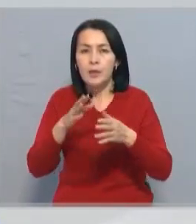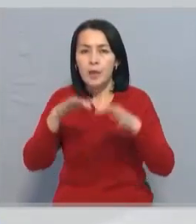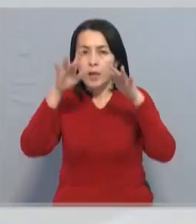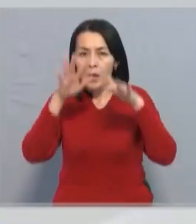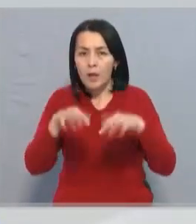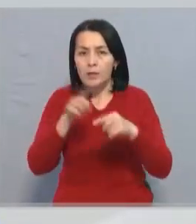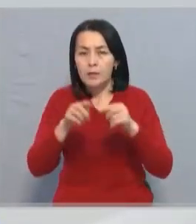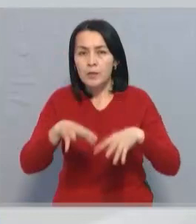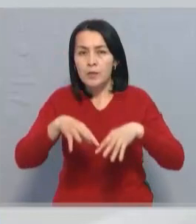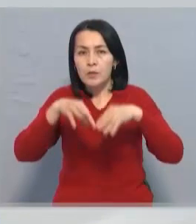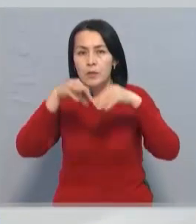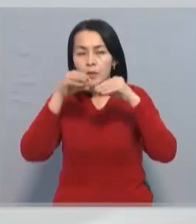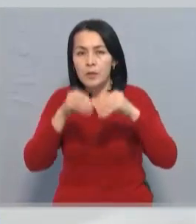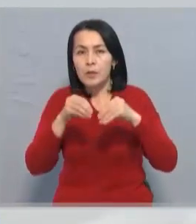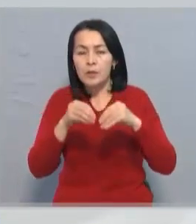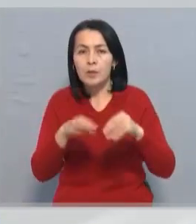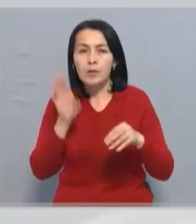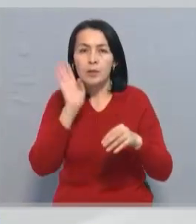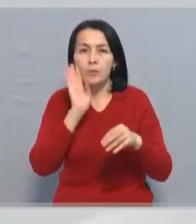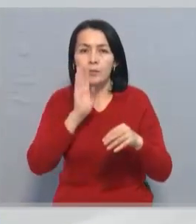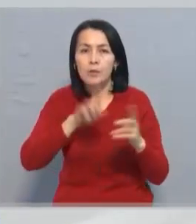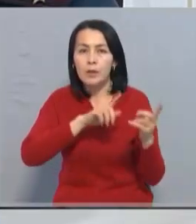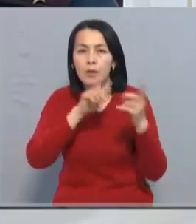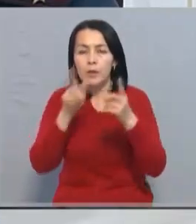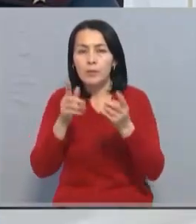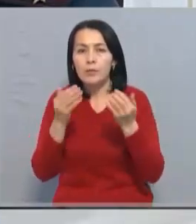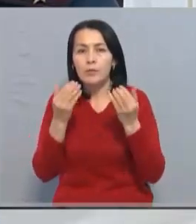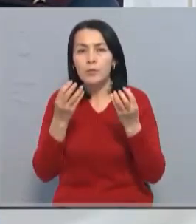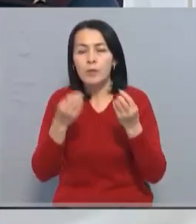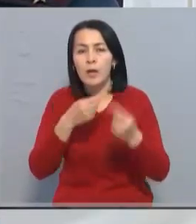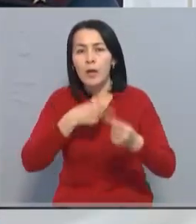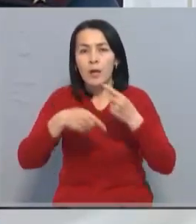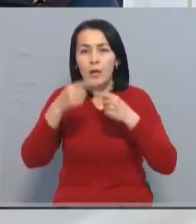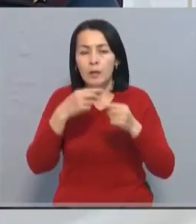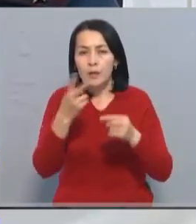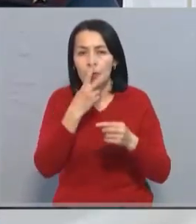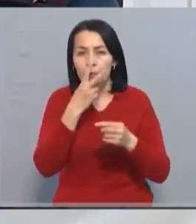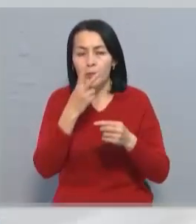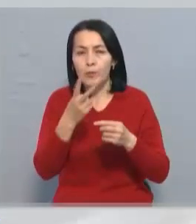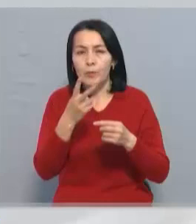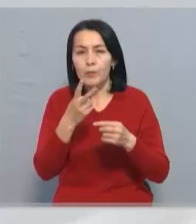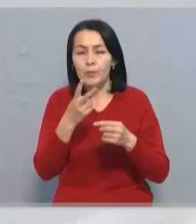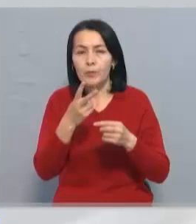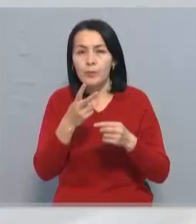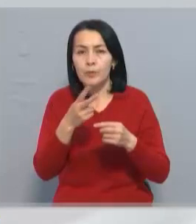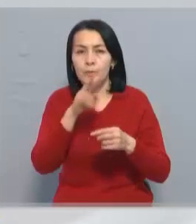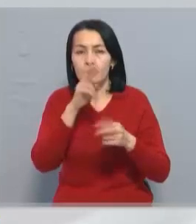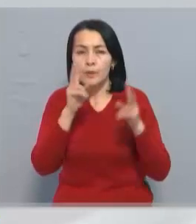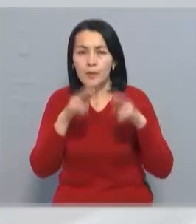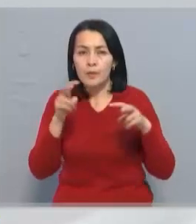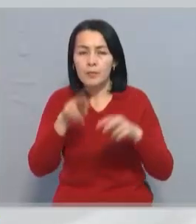еріп, ол жерге сінбей ары қарай елді мекенге ағып жатыр. Сол сияқты соны алдын ала алу жұмыстарын сіздер